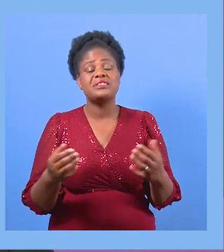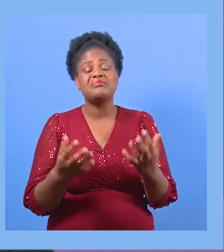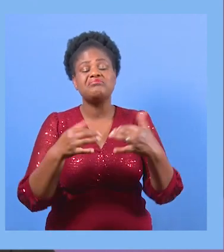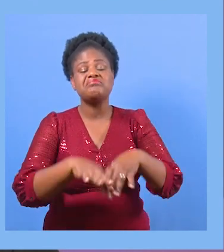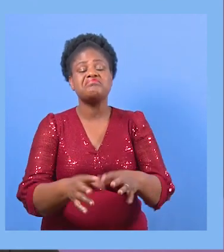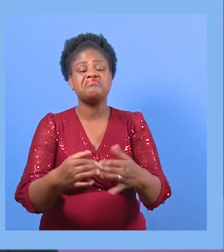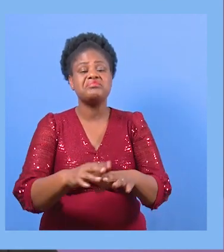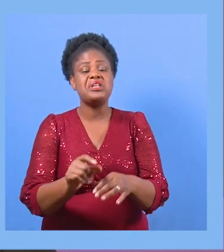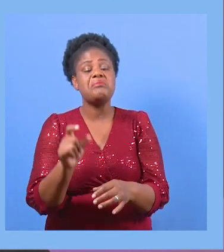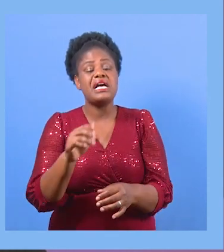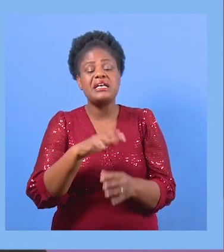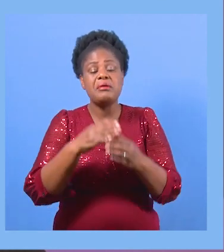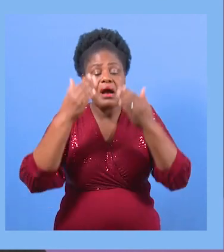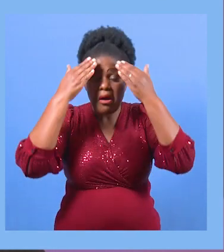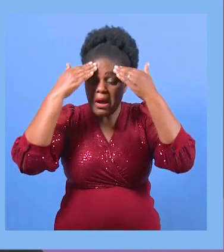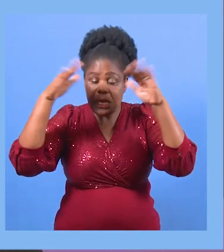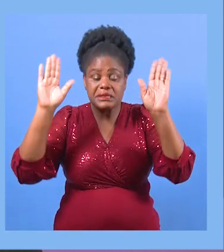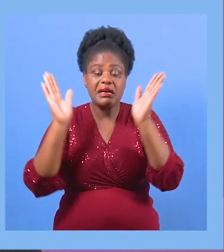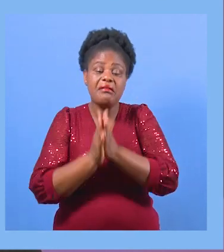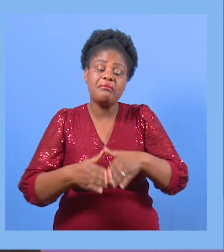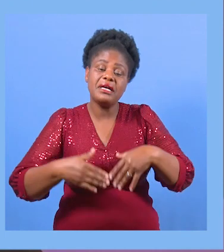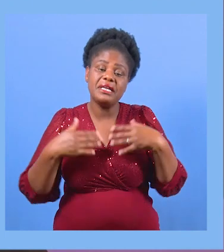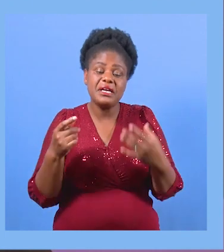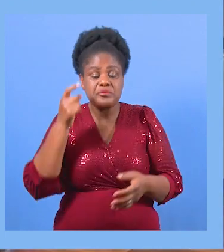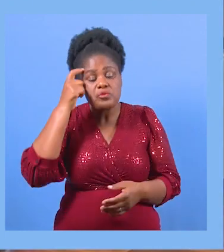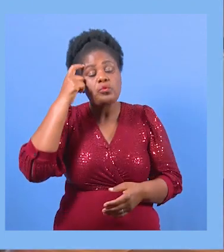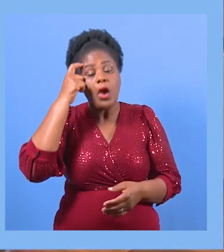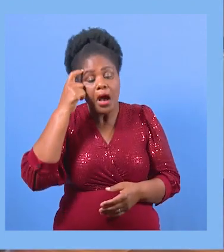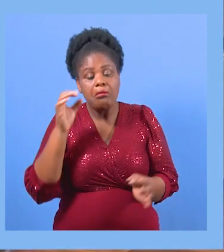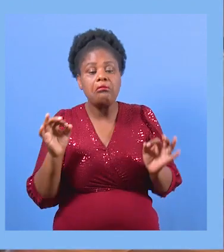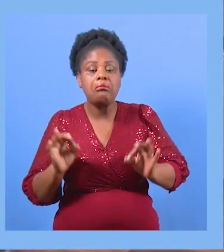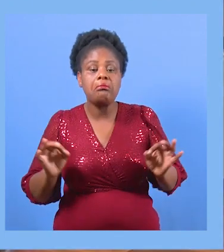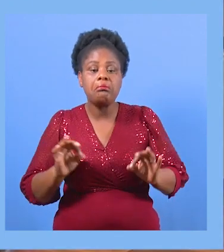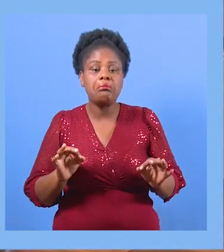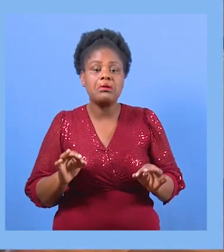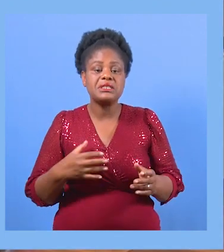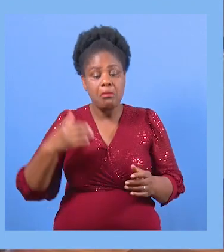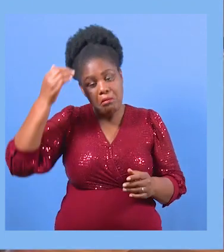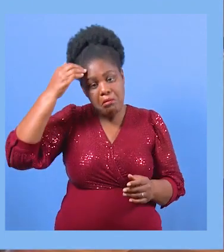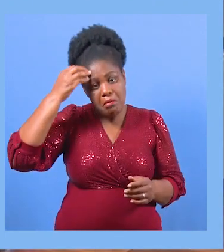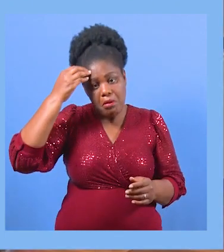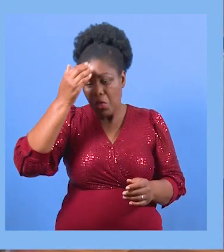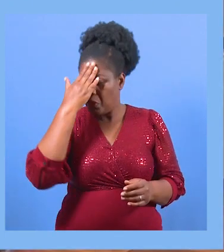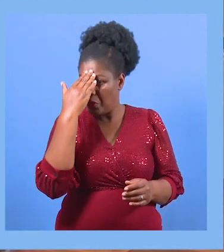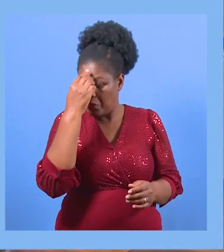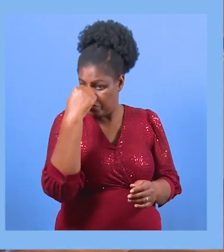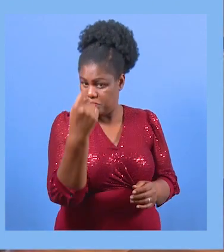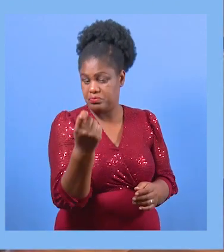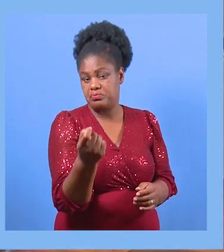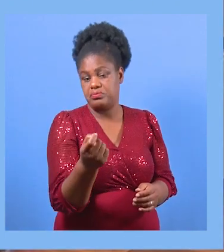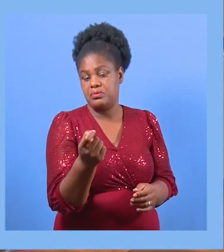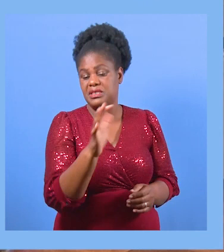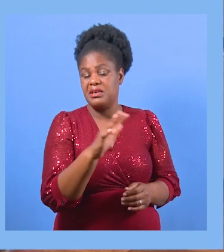neratinoti danzvira, kutorera zvinhu pamusoro, kutorera zvinhu padenga. Ini ndakagara pano handikwanise kukwikwidza nemi pandarama Mai